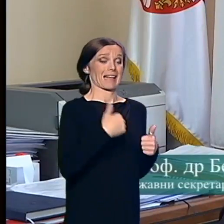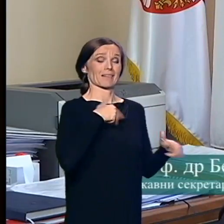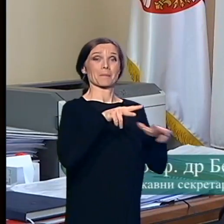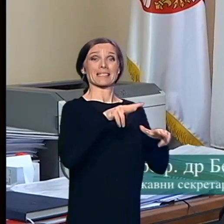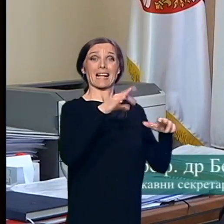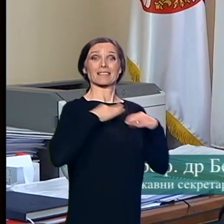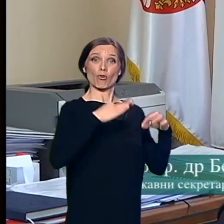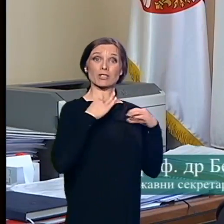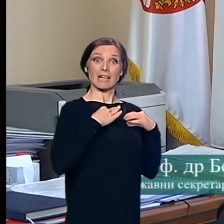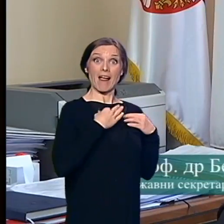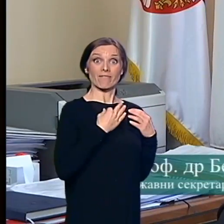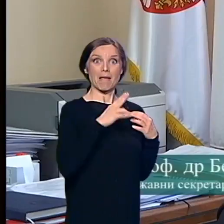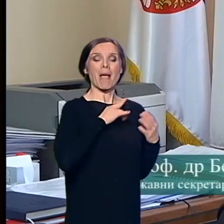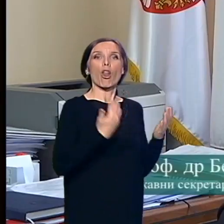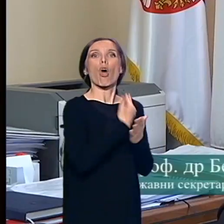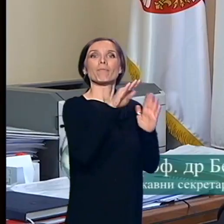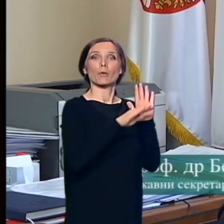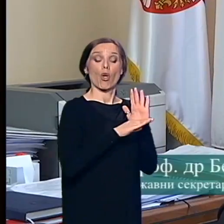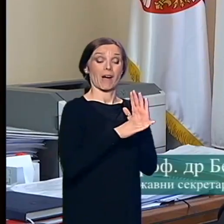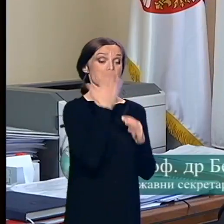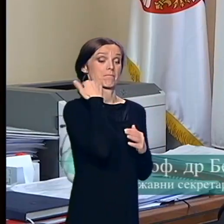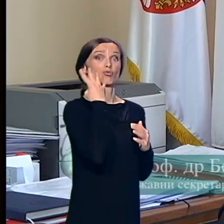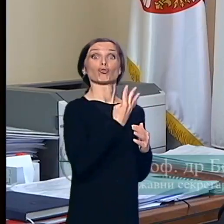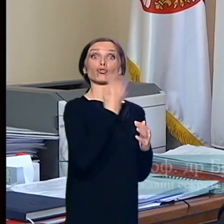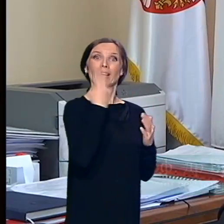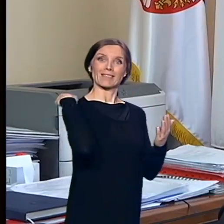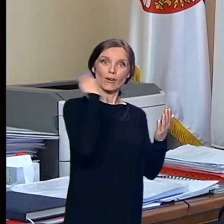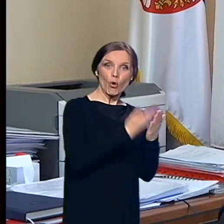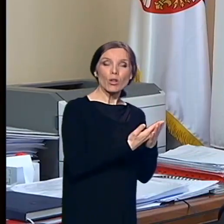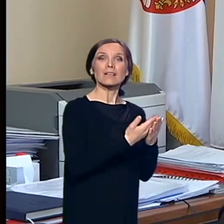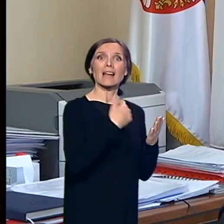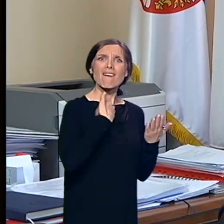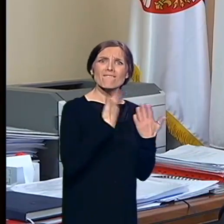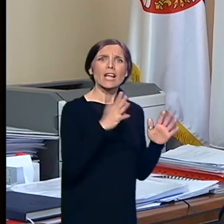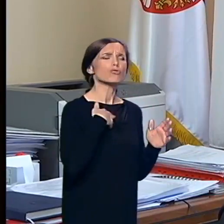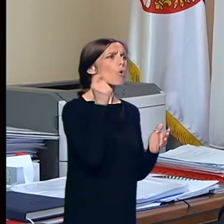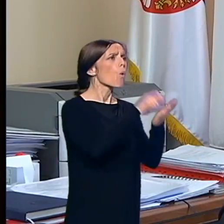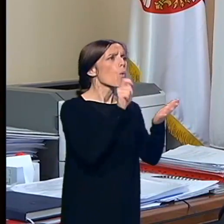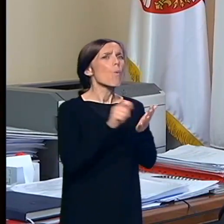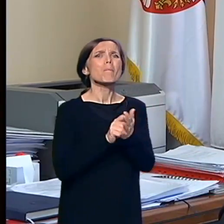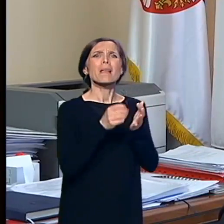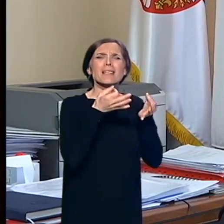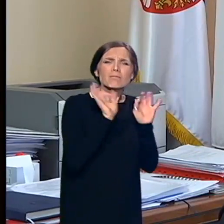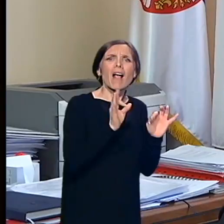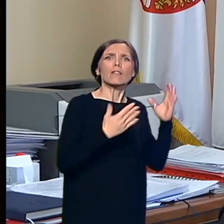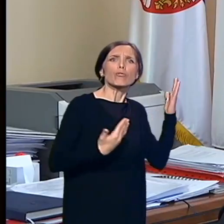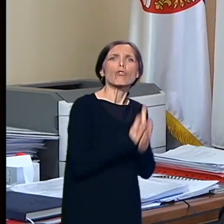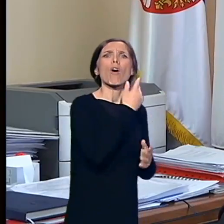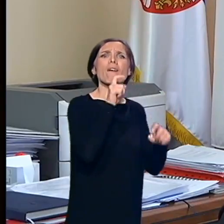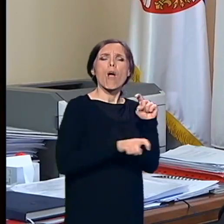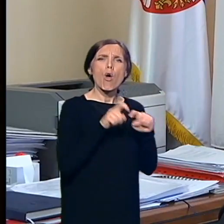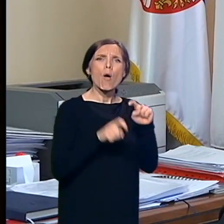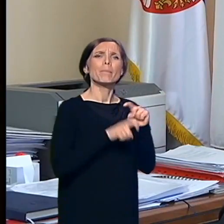proteklih 4 godine nabavili izuzetno, izuzetno skupu, vrednu opremu, sofisticiranu opremu iz